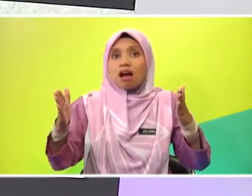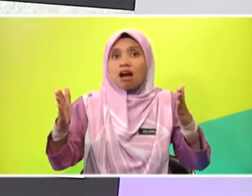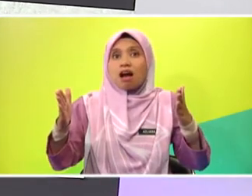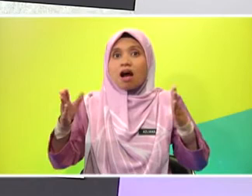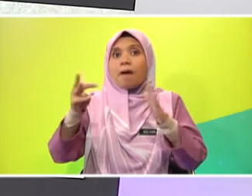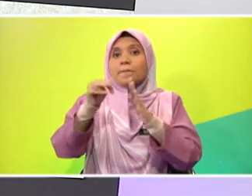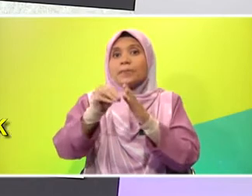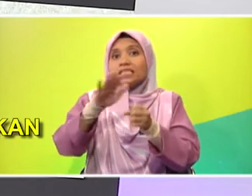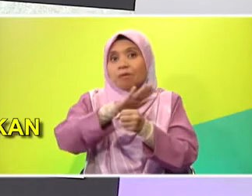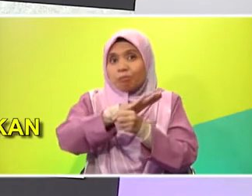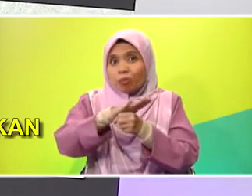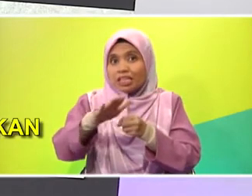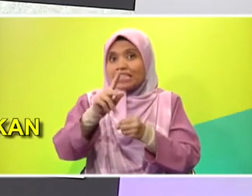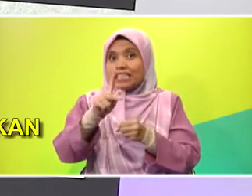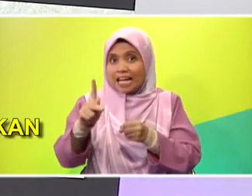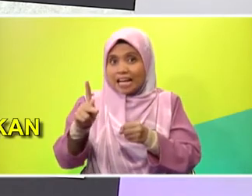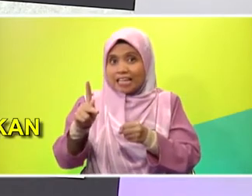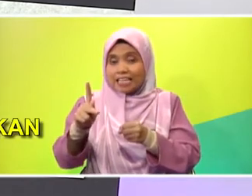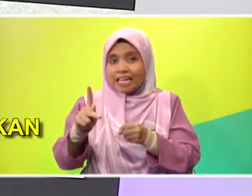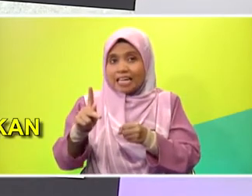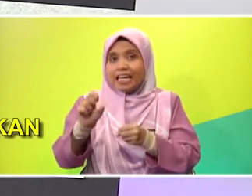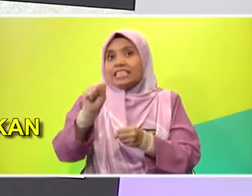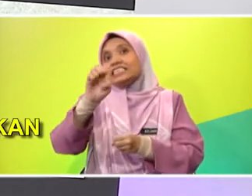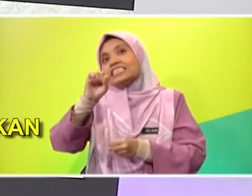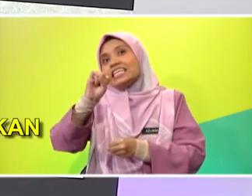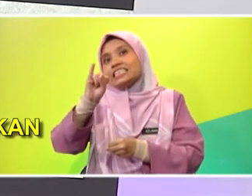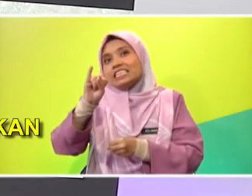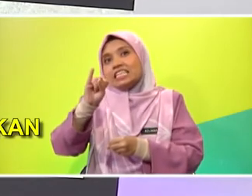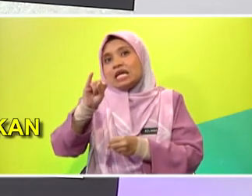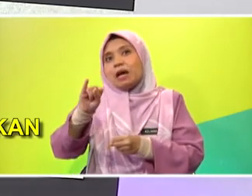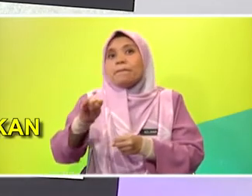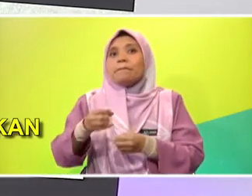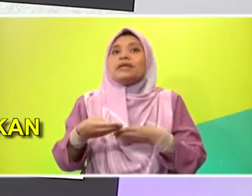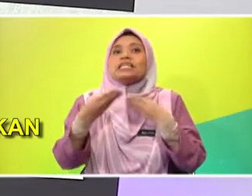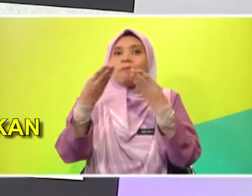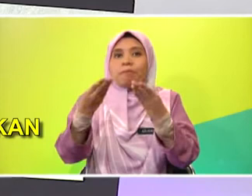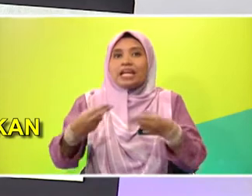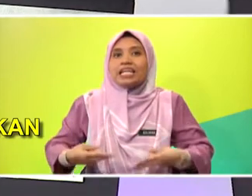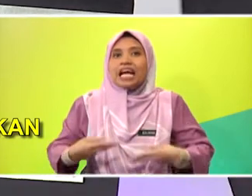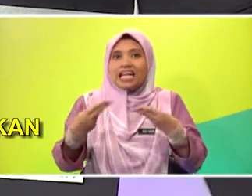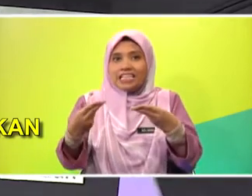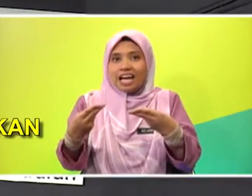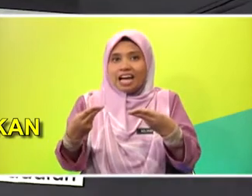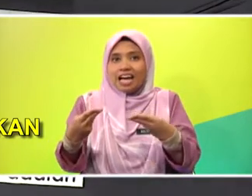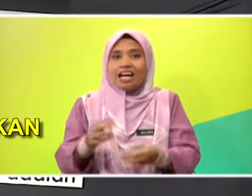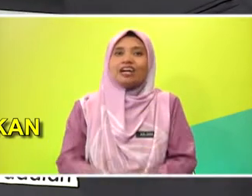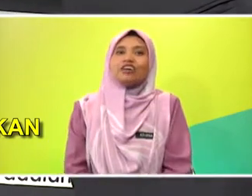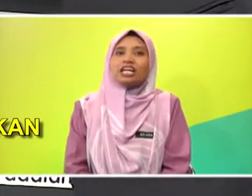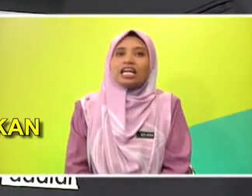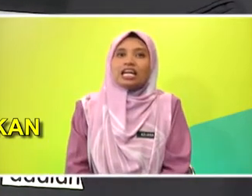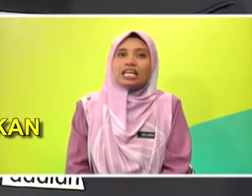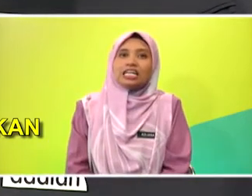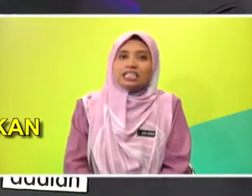menyempurnakan penyampaian eh sesi penyampaian hadiah Oke Betul Galileo keju cabut-cabut guru